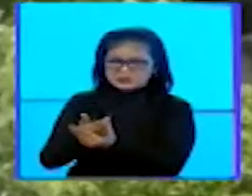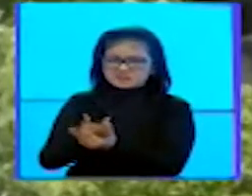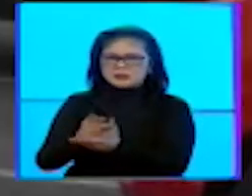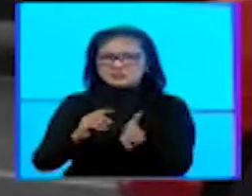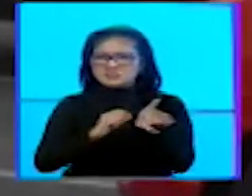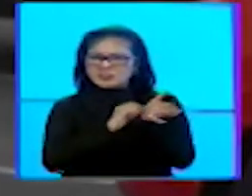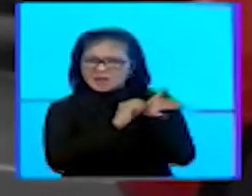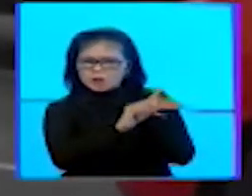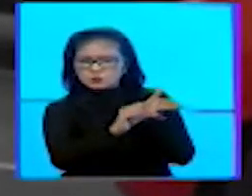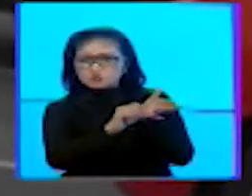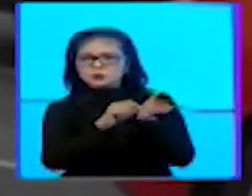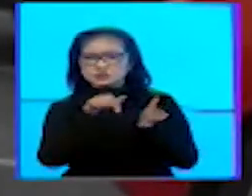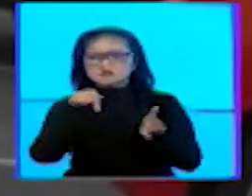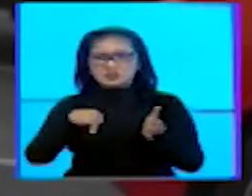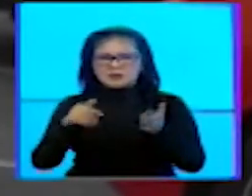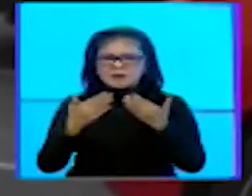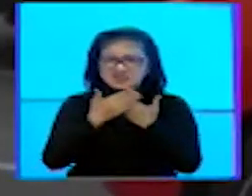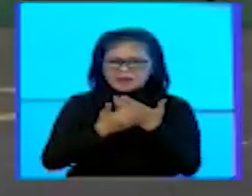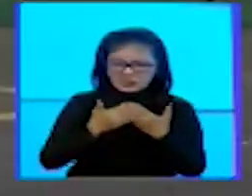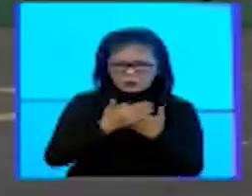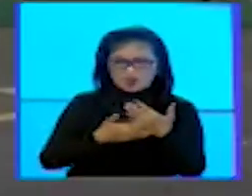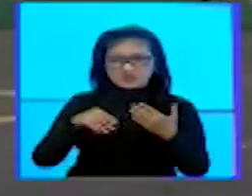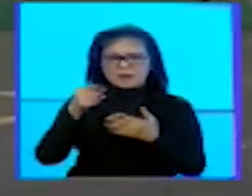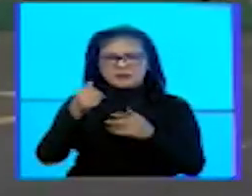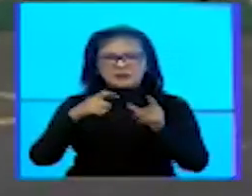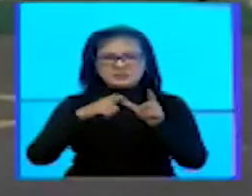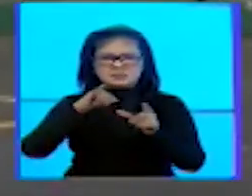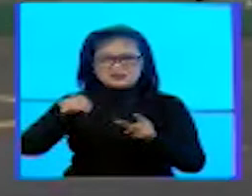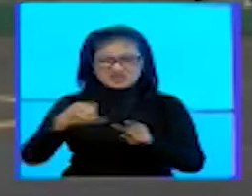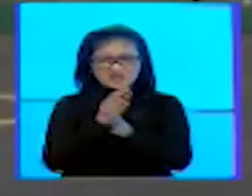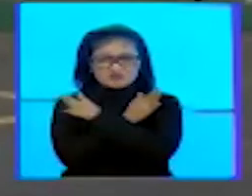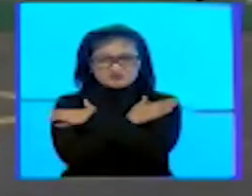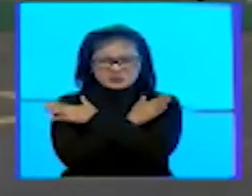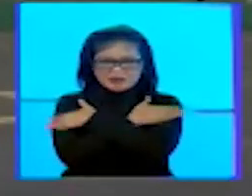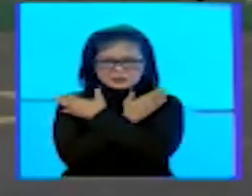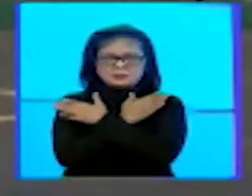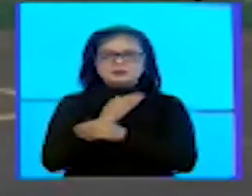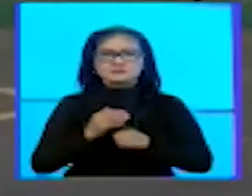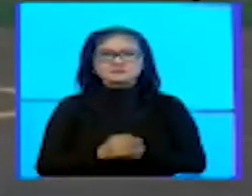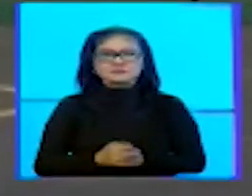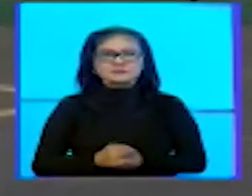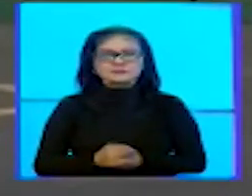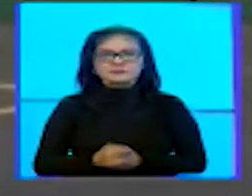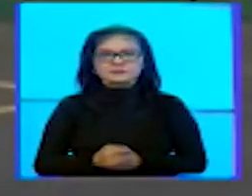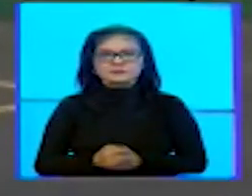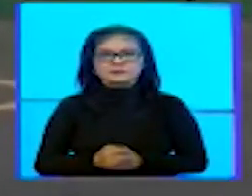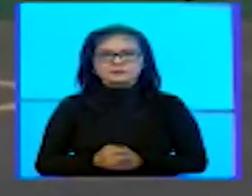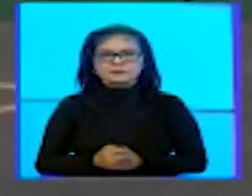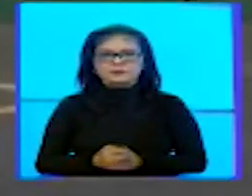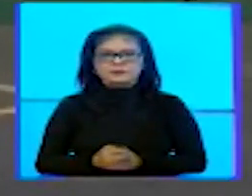AS yang kini dirawat di RSJ Banda Aceh. Dari Lampung Selatan, Provinsi Lampung, Andres Afandi melaporkan.